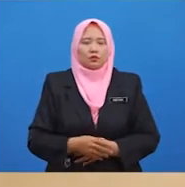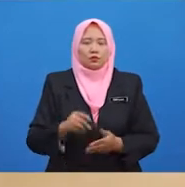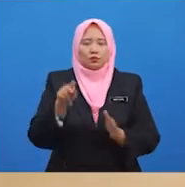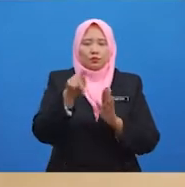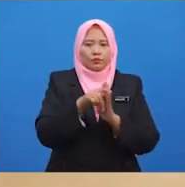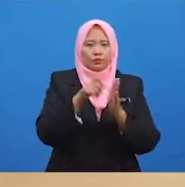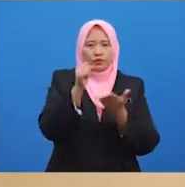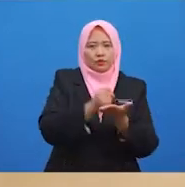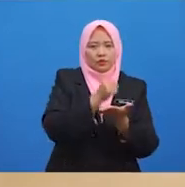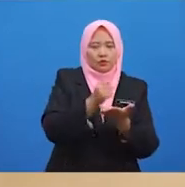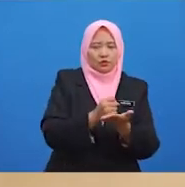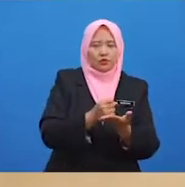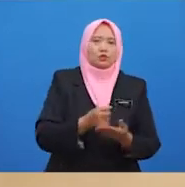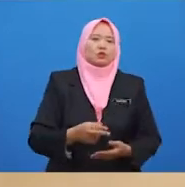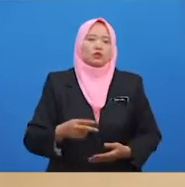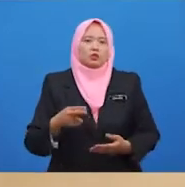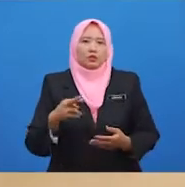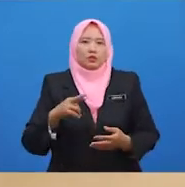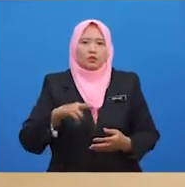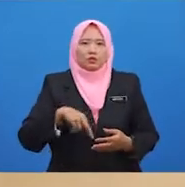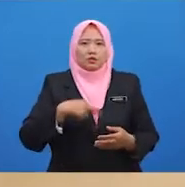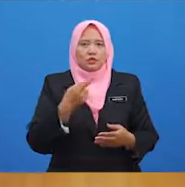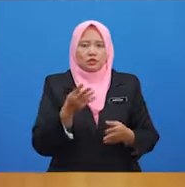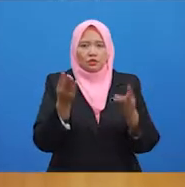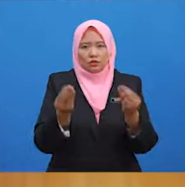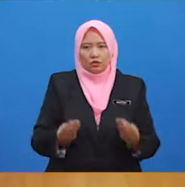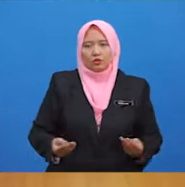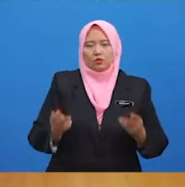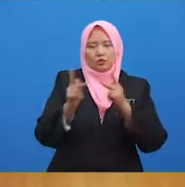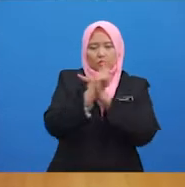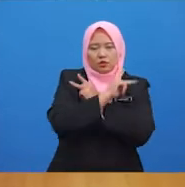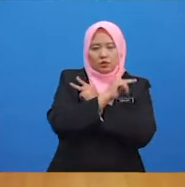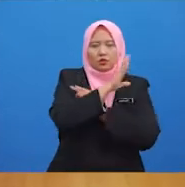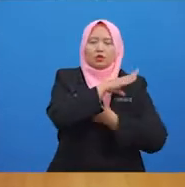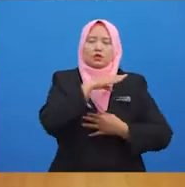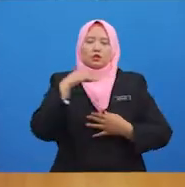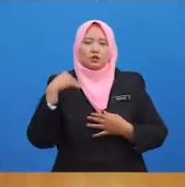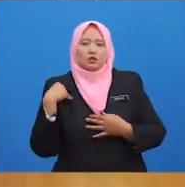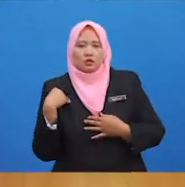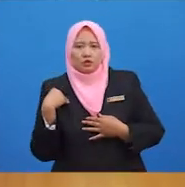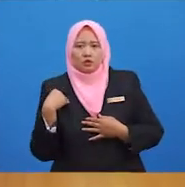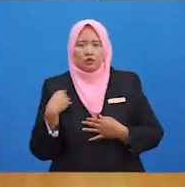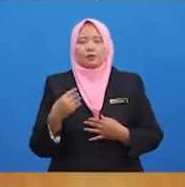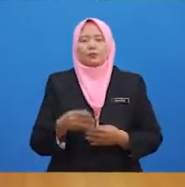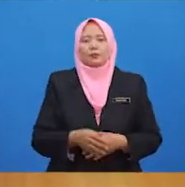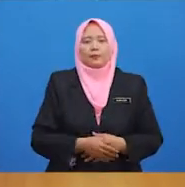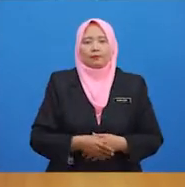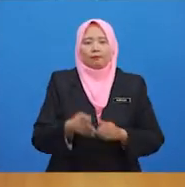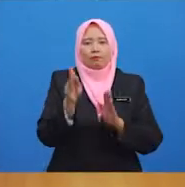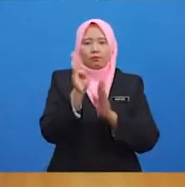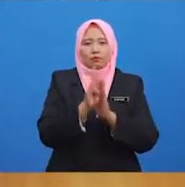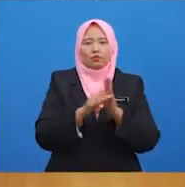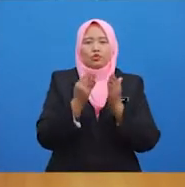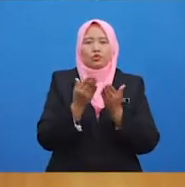terhadap segala nikmat pemberian Tuhan. Hujan, tanah, ikan dan kedamaian yang